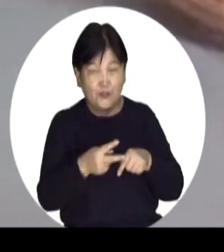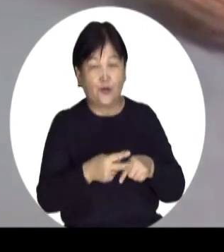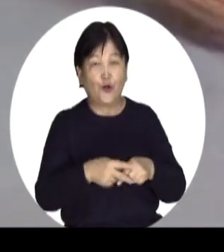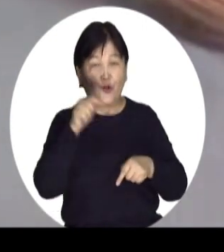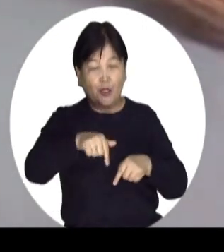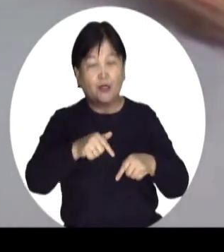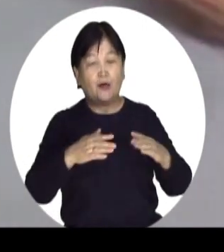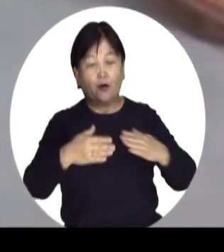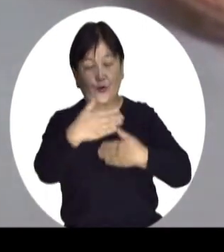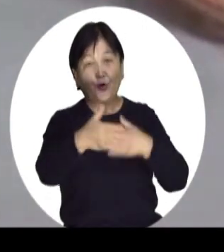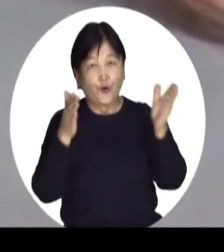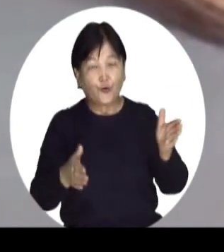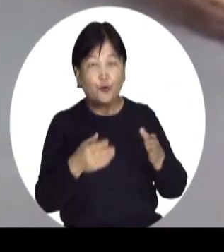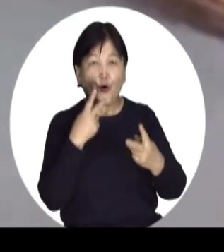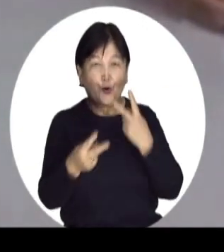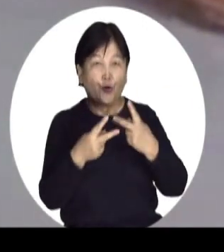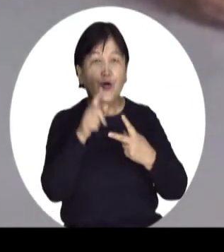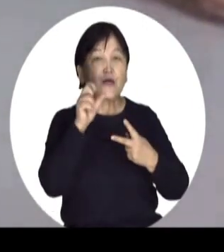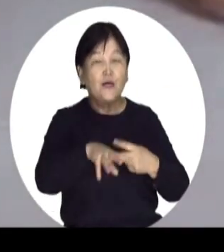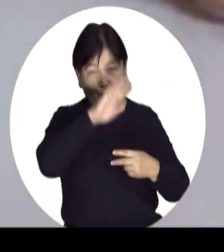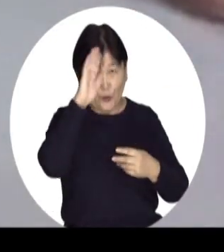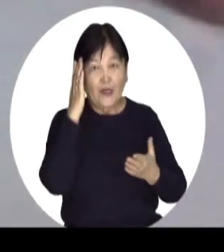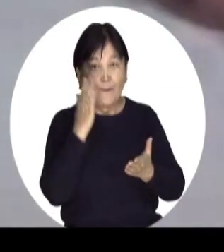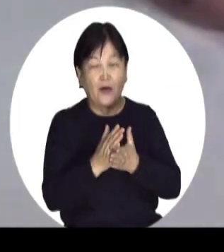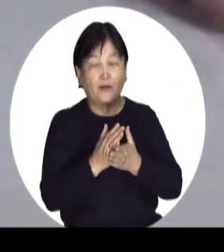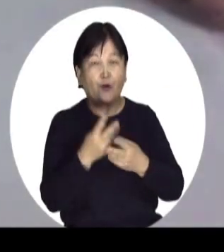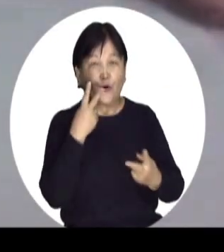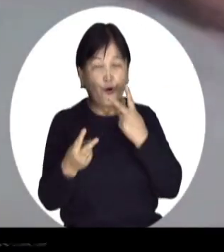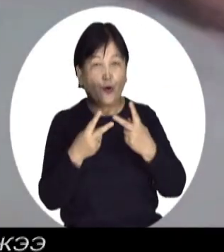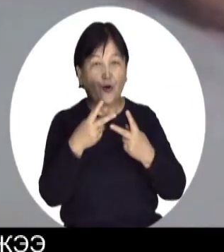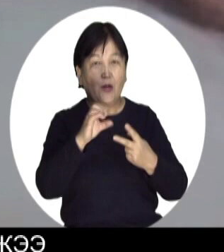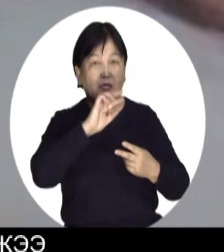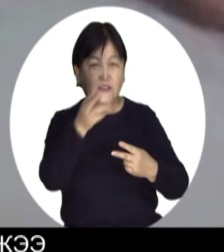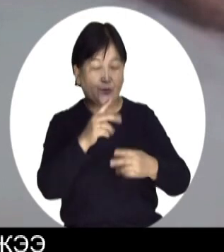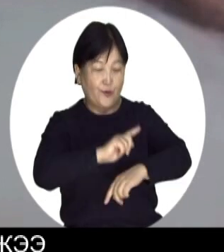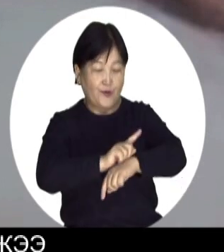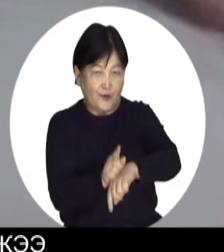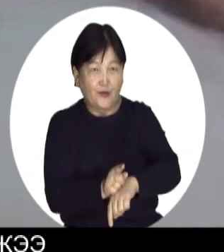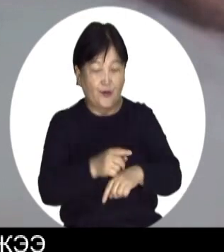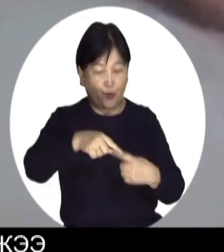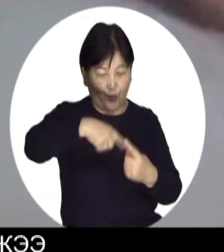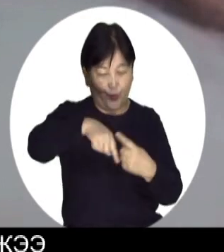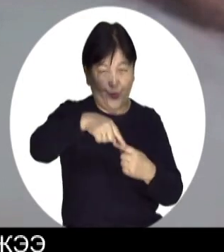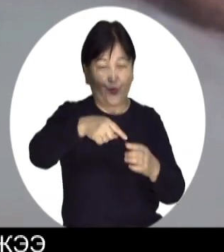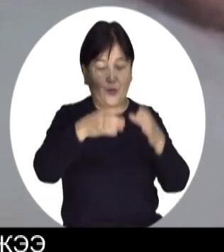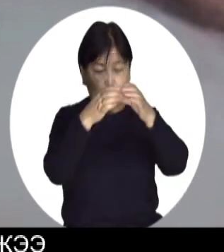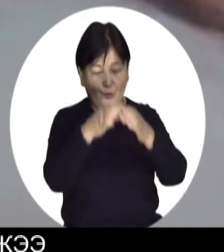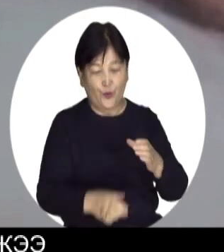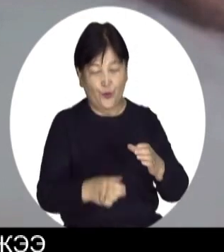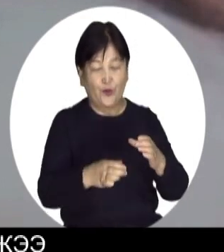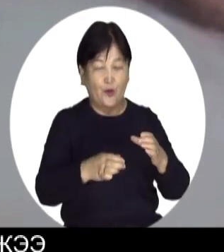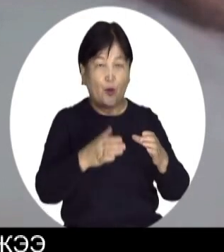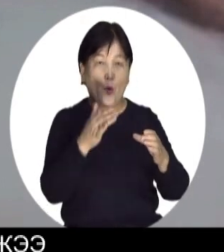градус Цельсиус. За урвал 22 орчим секундэд явагдаад, за